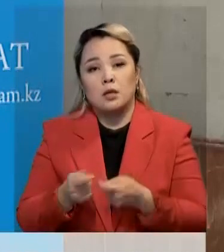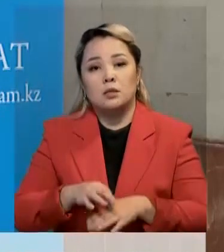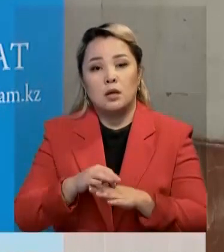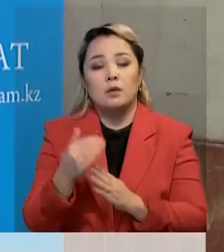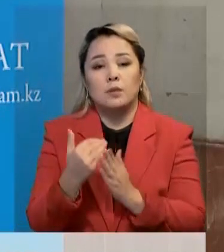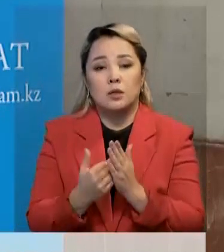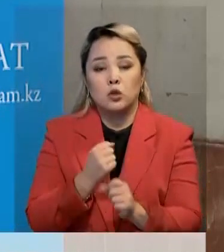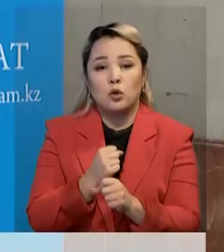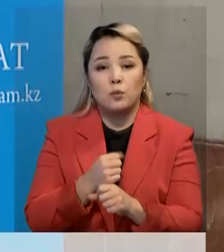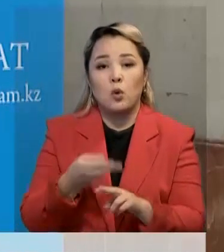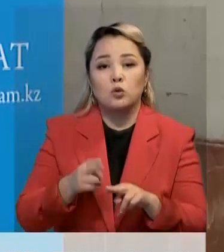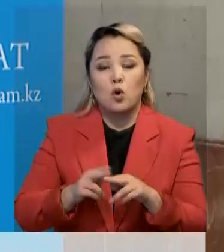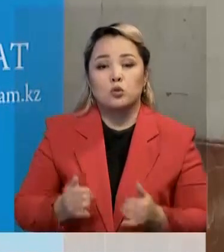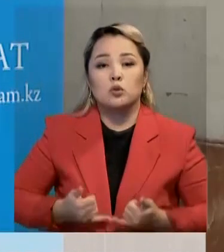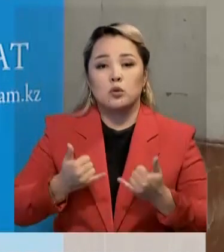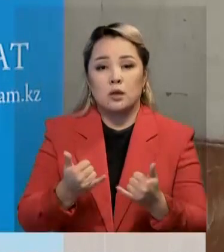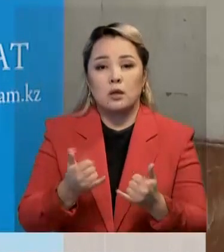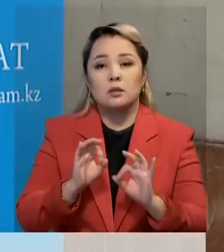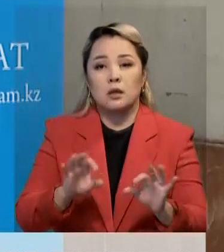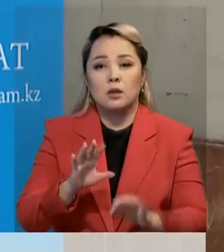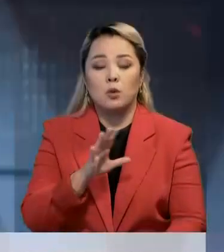демонополизациялау мақсатында осындай ұсыныс білдірді.